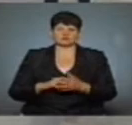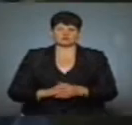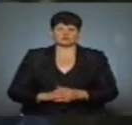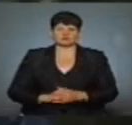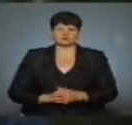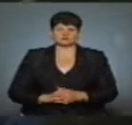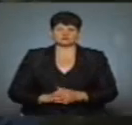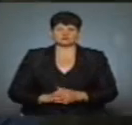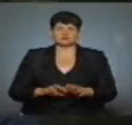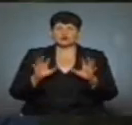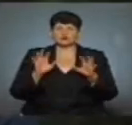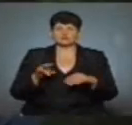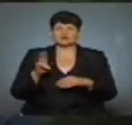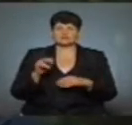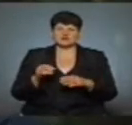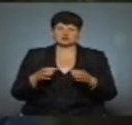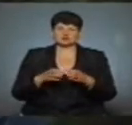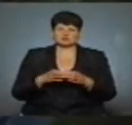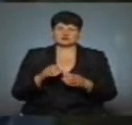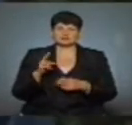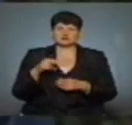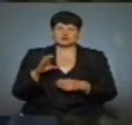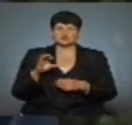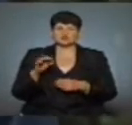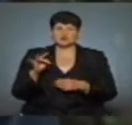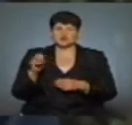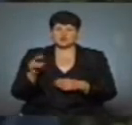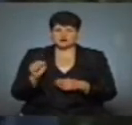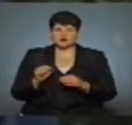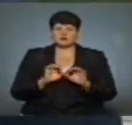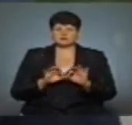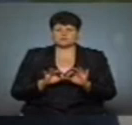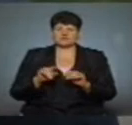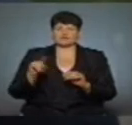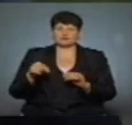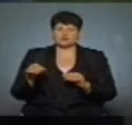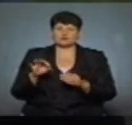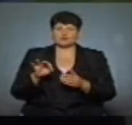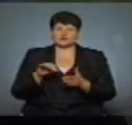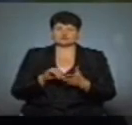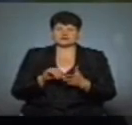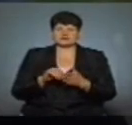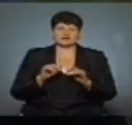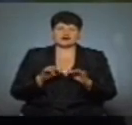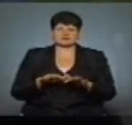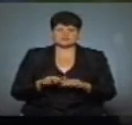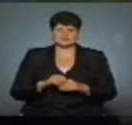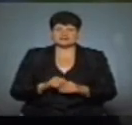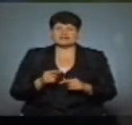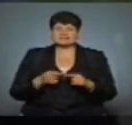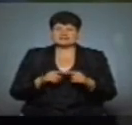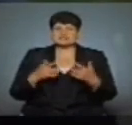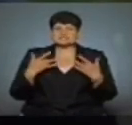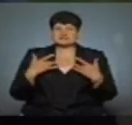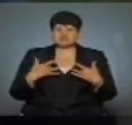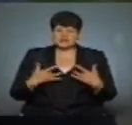відстав! Голова Нацкорпусу області Дмитро Сорока розповів про вимоги учасників акції «Єрмак Стоп». Це звільнення, це відповідна